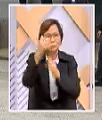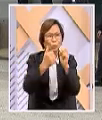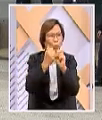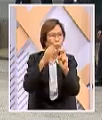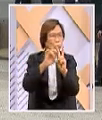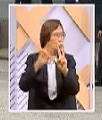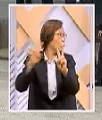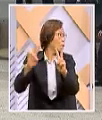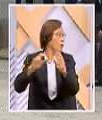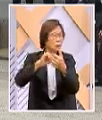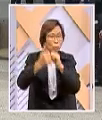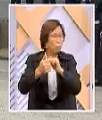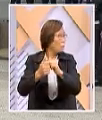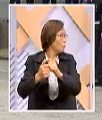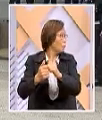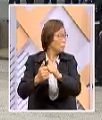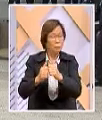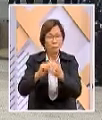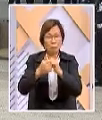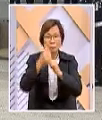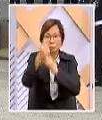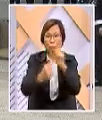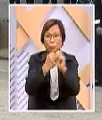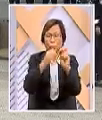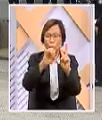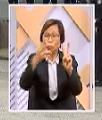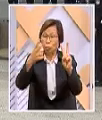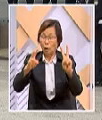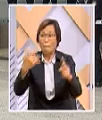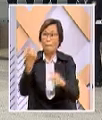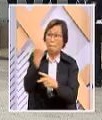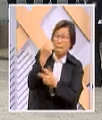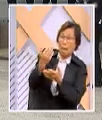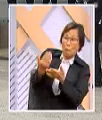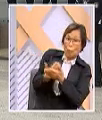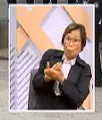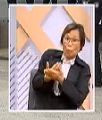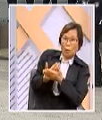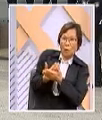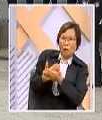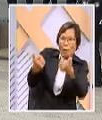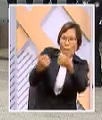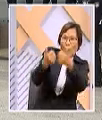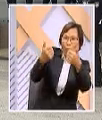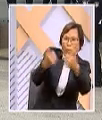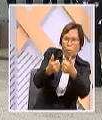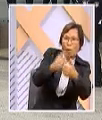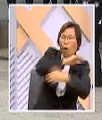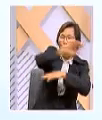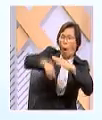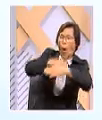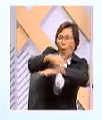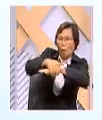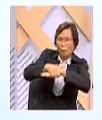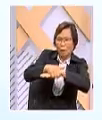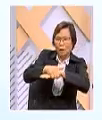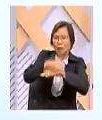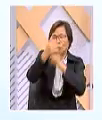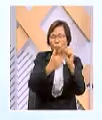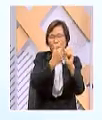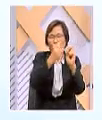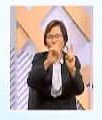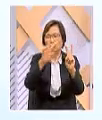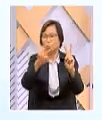2007, Sukan Asia Tenggara 2017, dan yang terbaru adalah Kejohanan All England